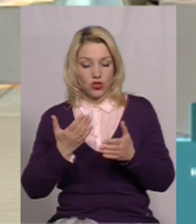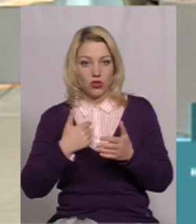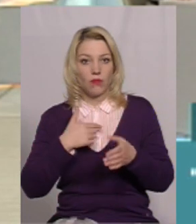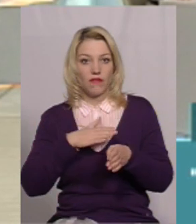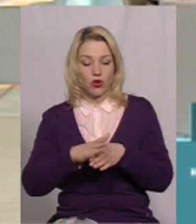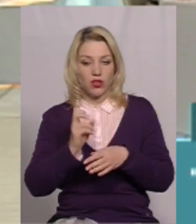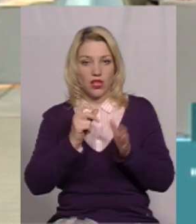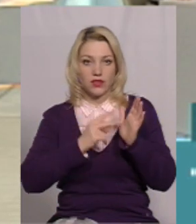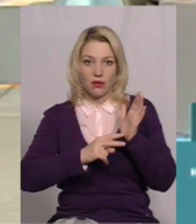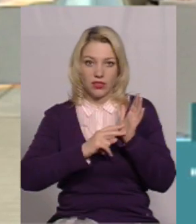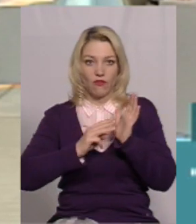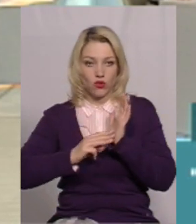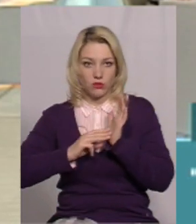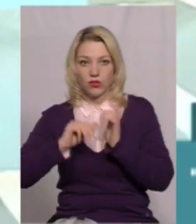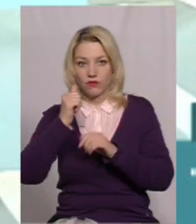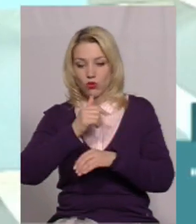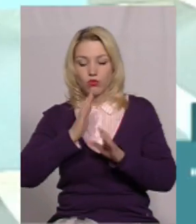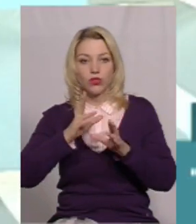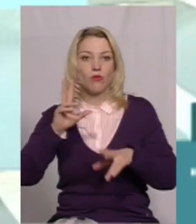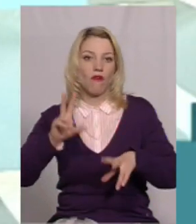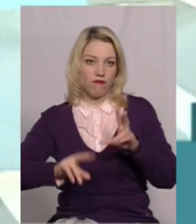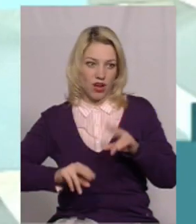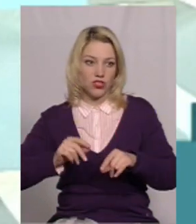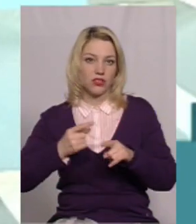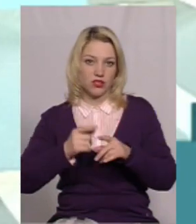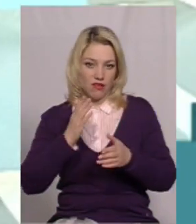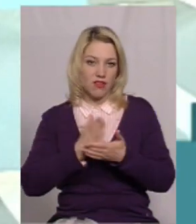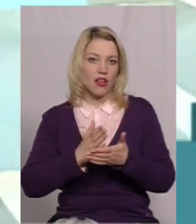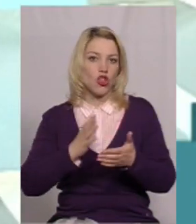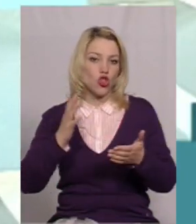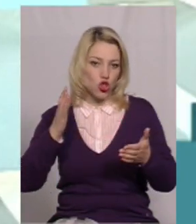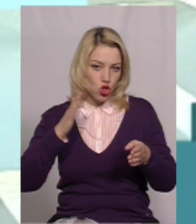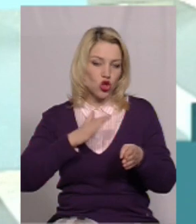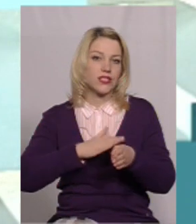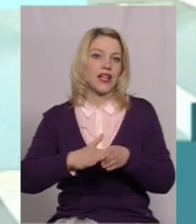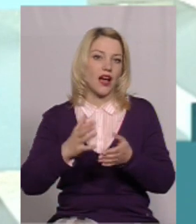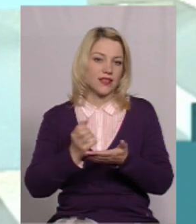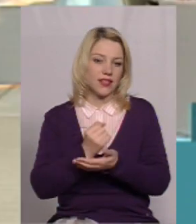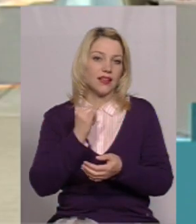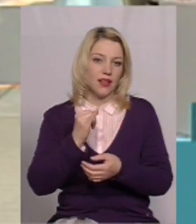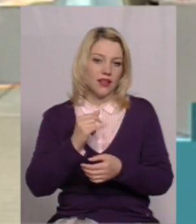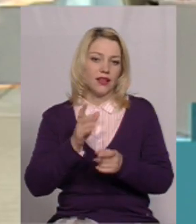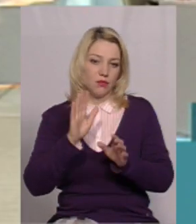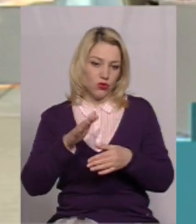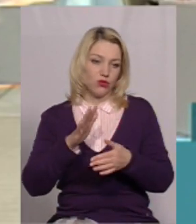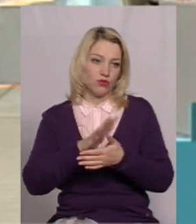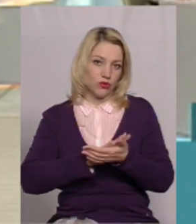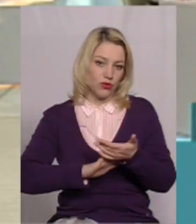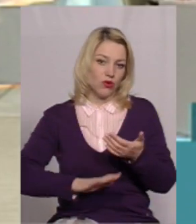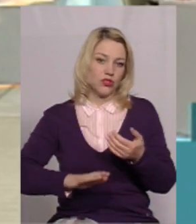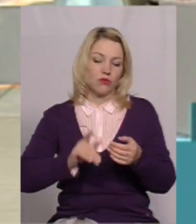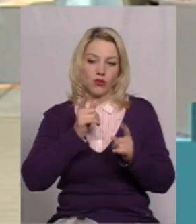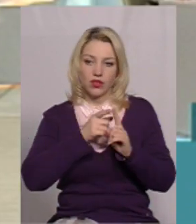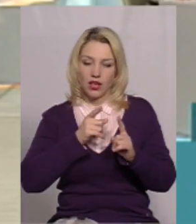відсотків 70-80, будемо вважати, що це вже є досягнення, ну і, відповідно, потім продовжимо